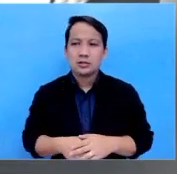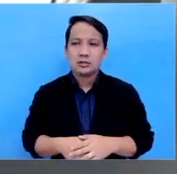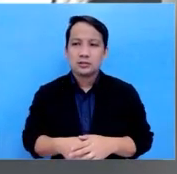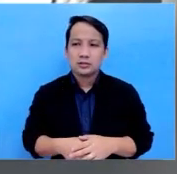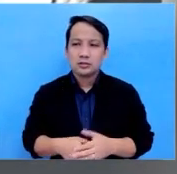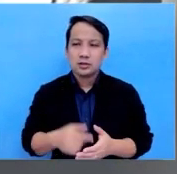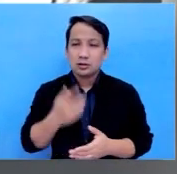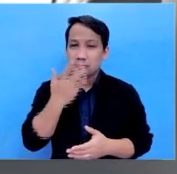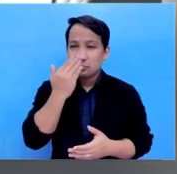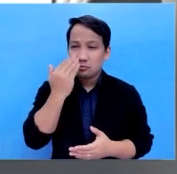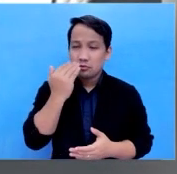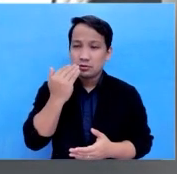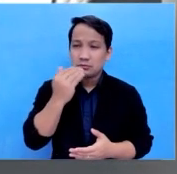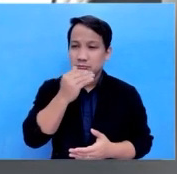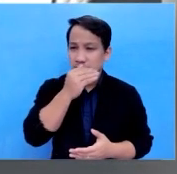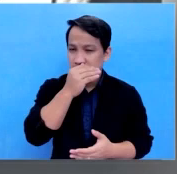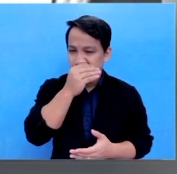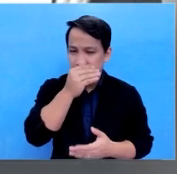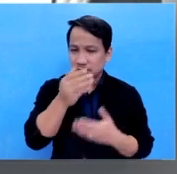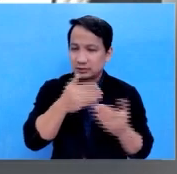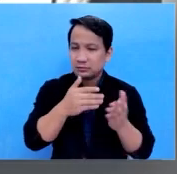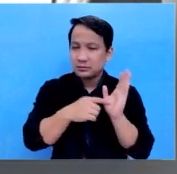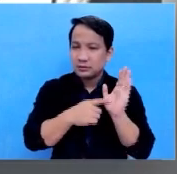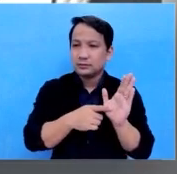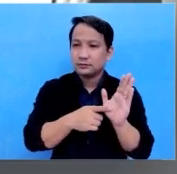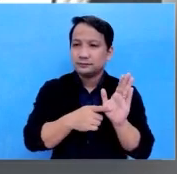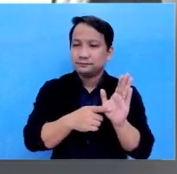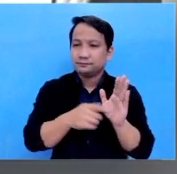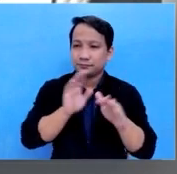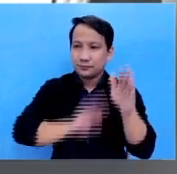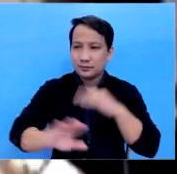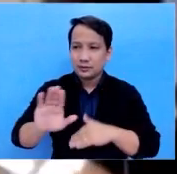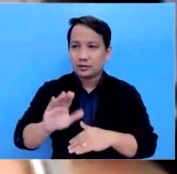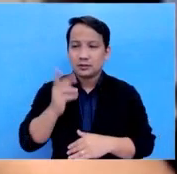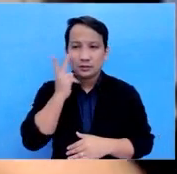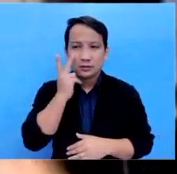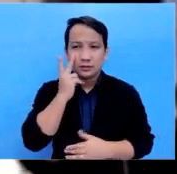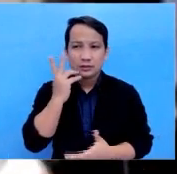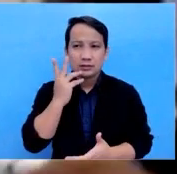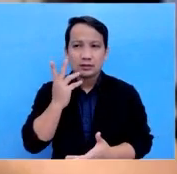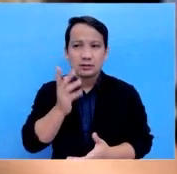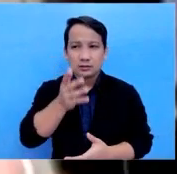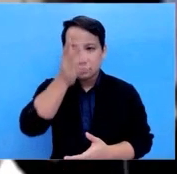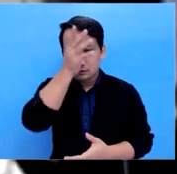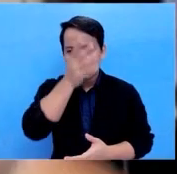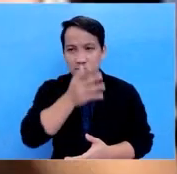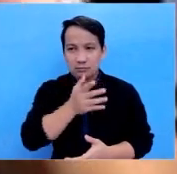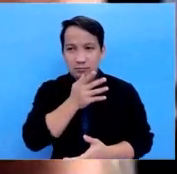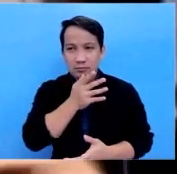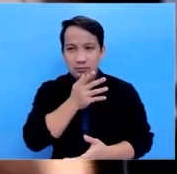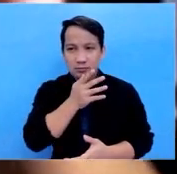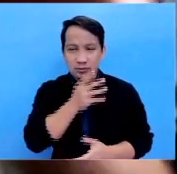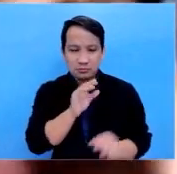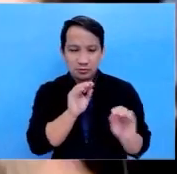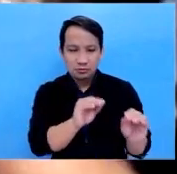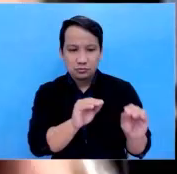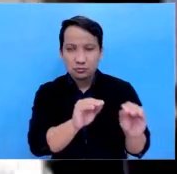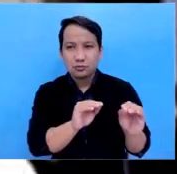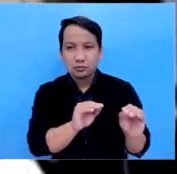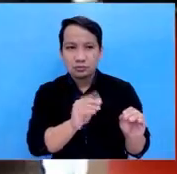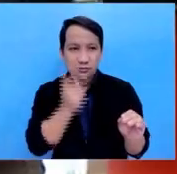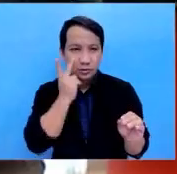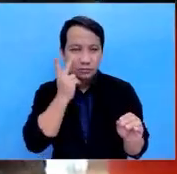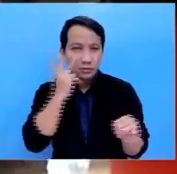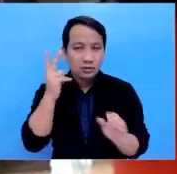nga, bagamat hindi sila isinilang noon, may mga magulang sila na nagre-reinforce ng mga nakikita nila sa